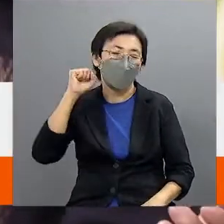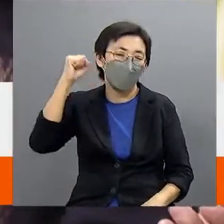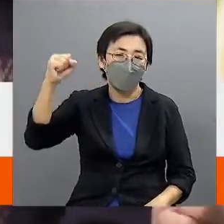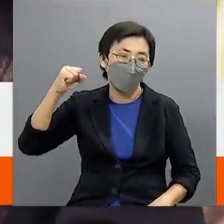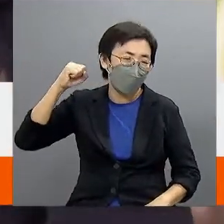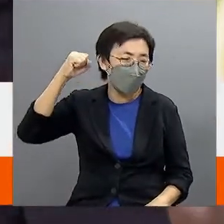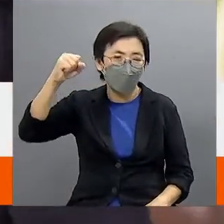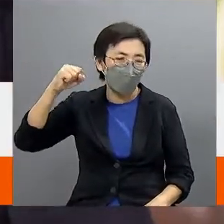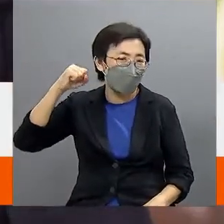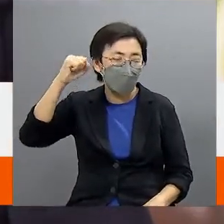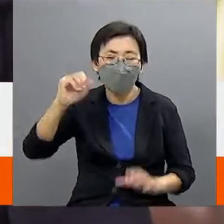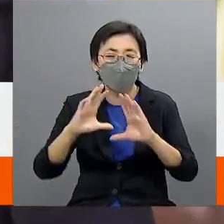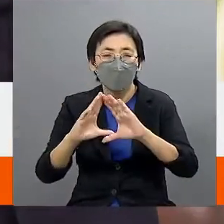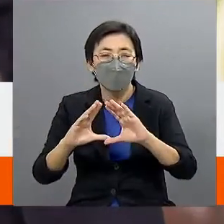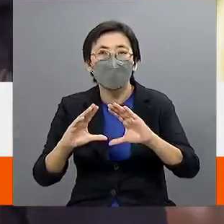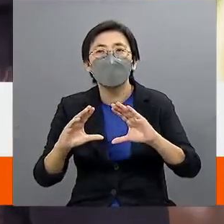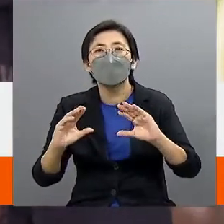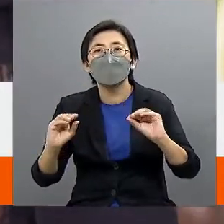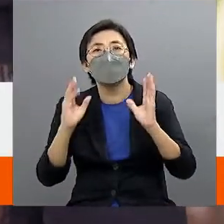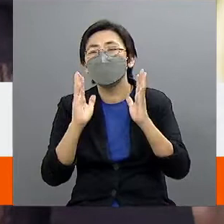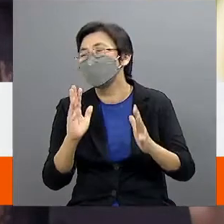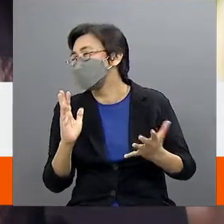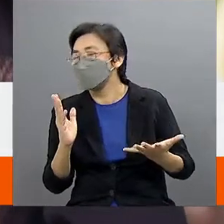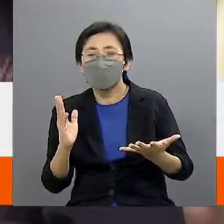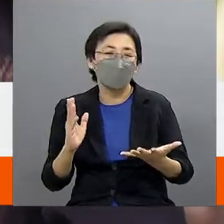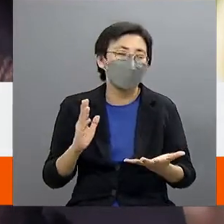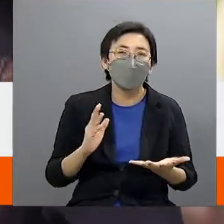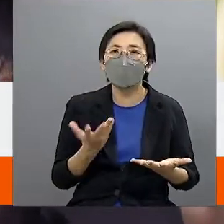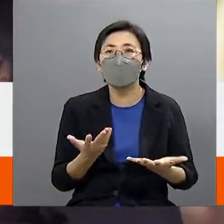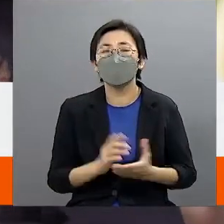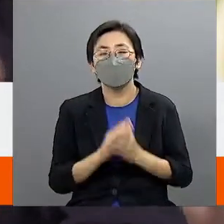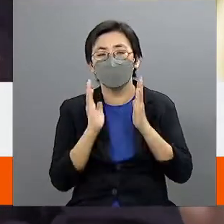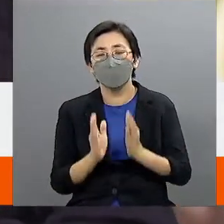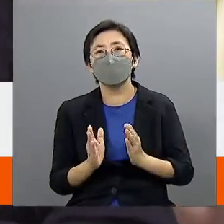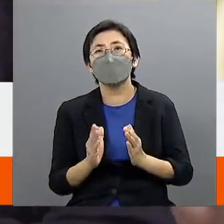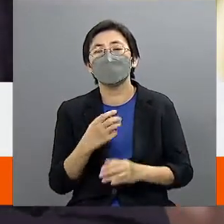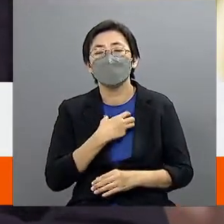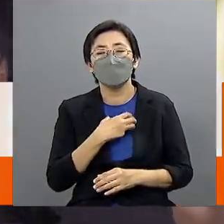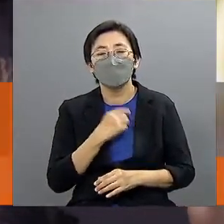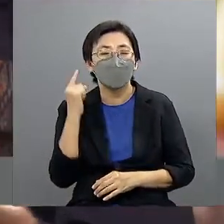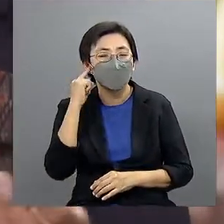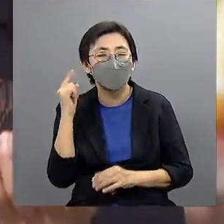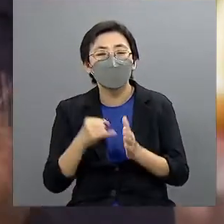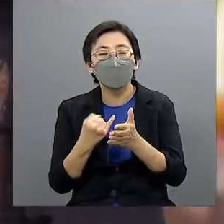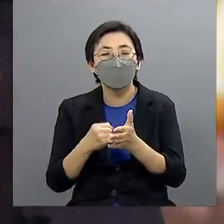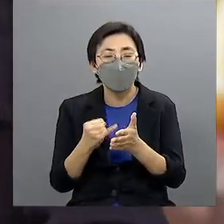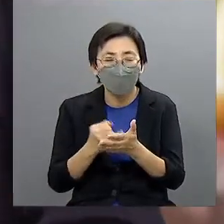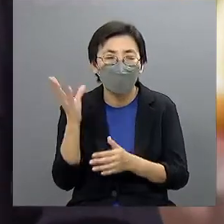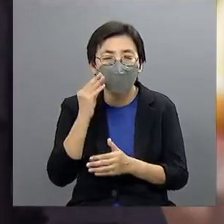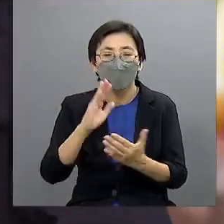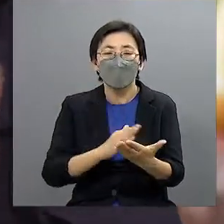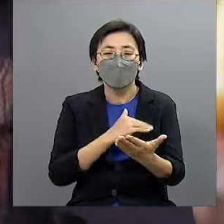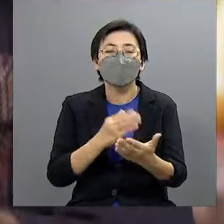มันหายไปจากหูของคนฟังนานพอสมควรเพราะว่าทุกวันนี้คนก็อยากเสพอะไรที่มันแบบฟังง่ายๆดนตรีน้อยๆชิ้นอะไรประม